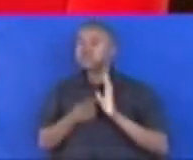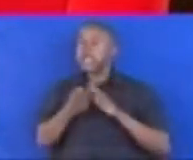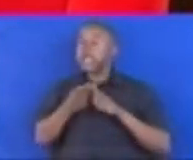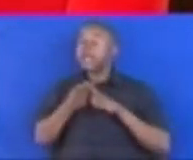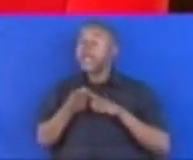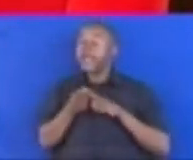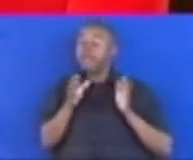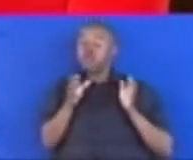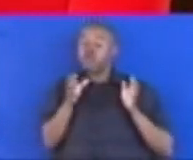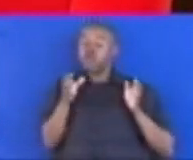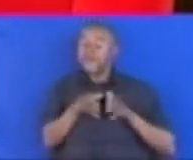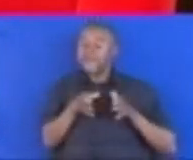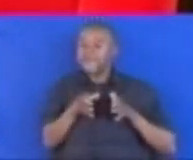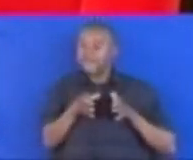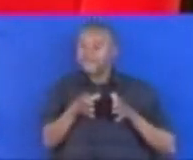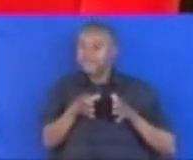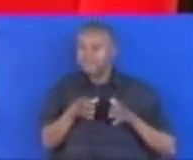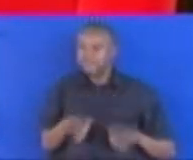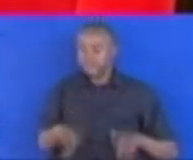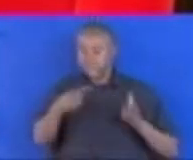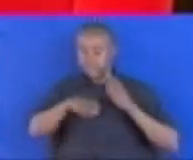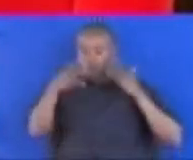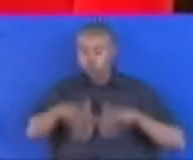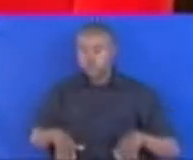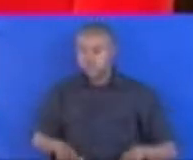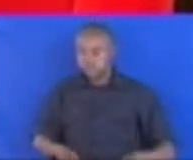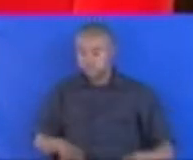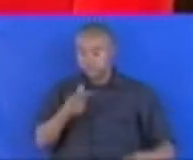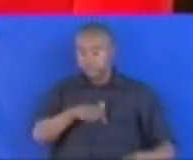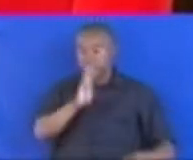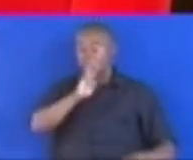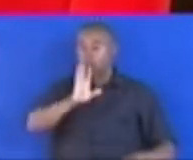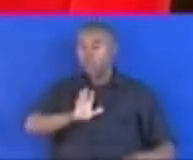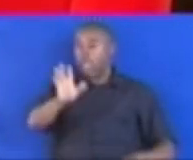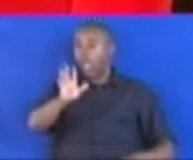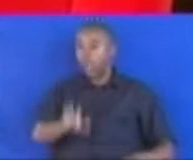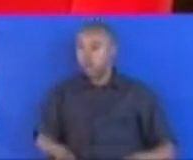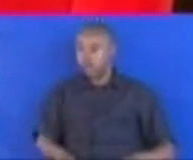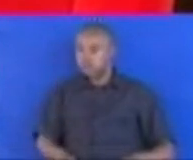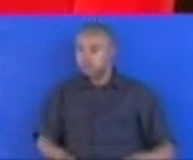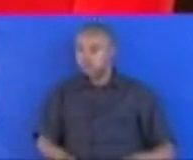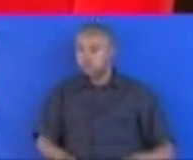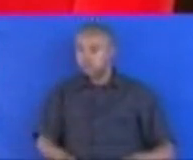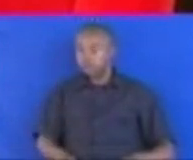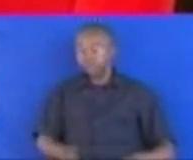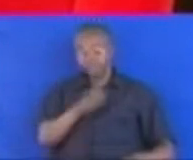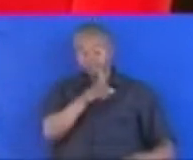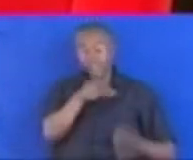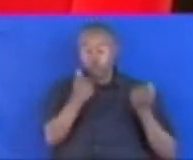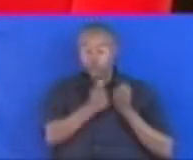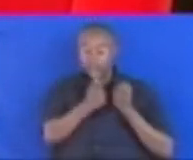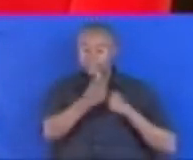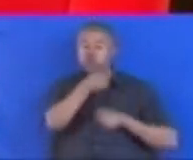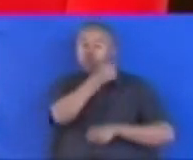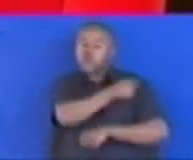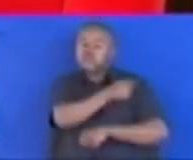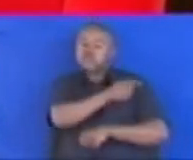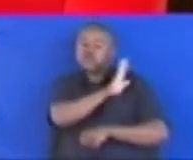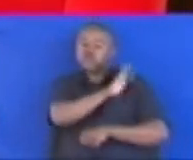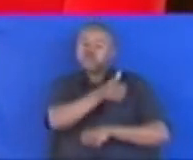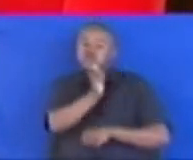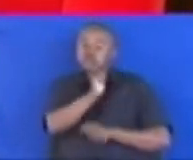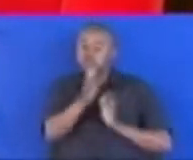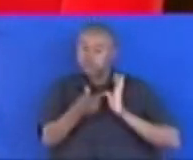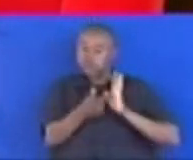kuganda au damu kuganda kwenye mwili, kwenye website yao. Sasa kama watengenezaji wa chanjo wenyewe wanaonyesha